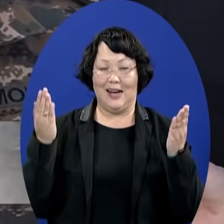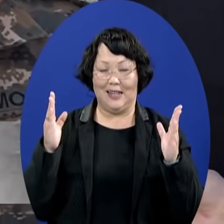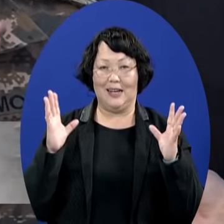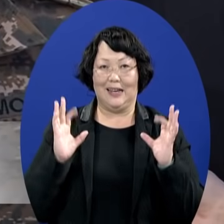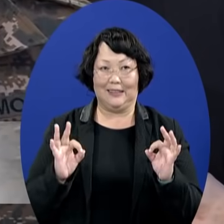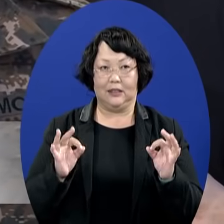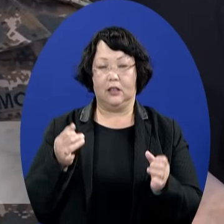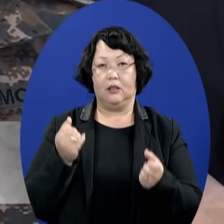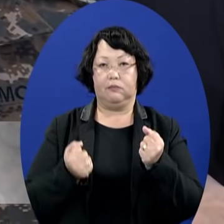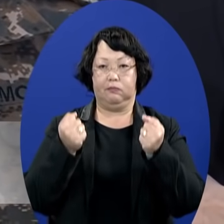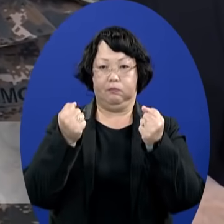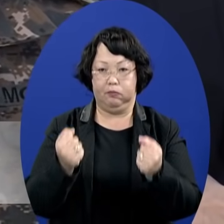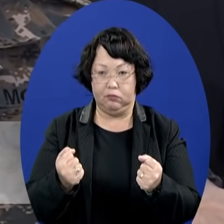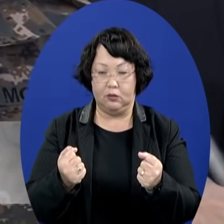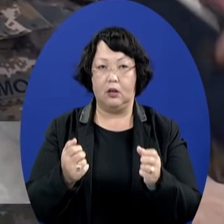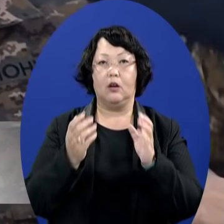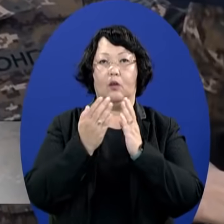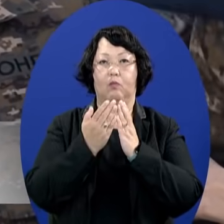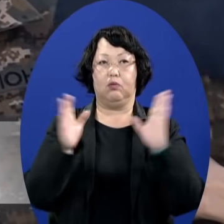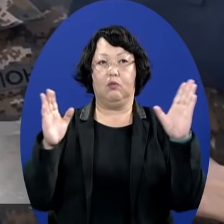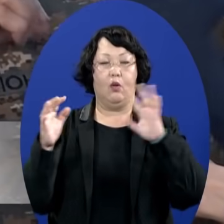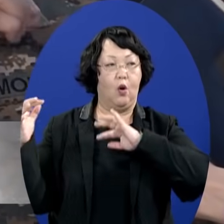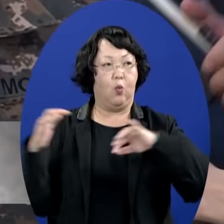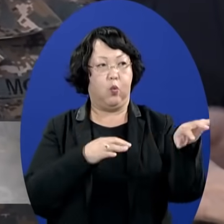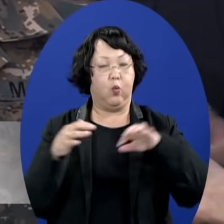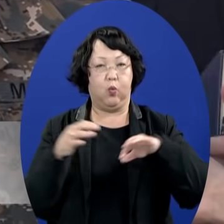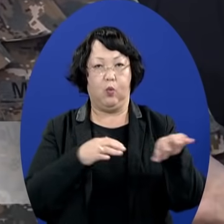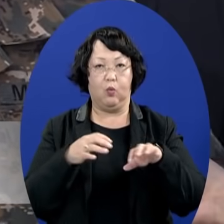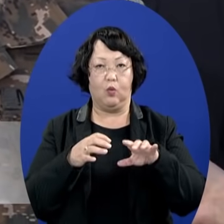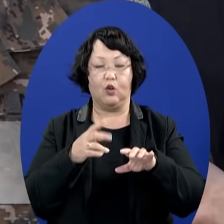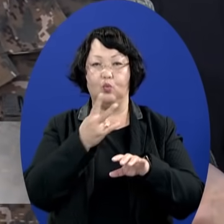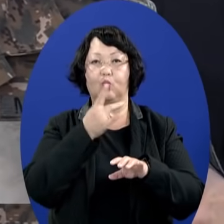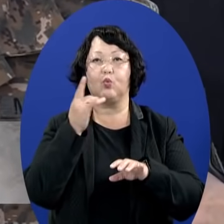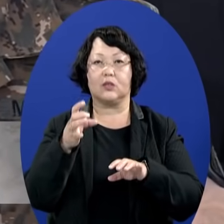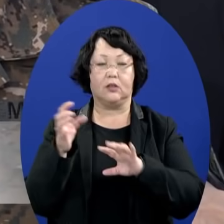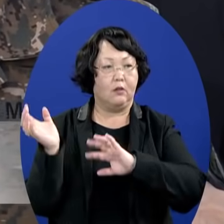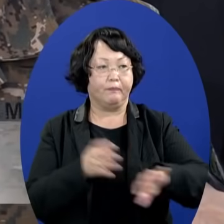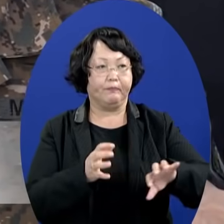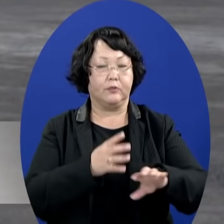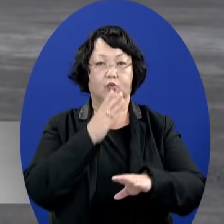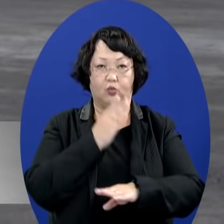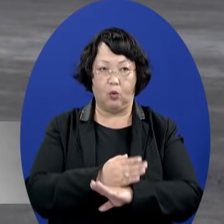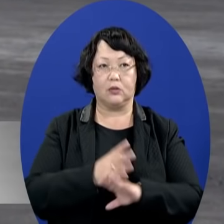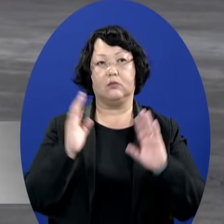5 калмарын оператортой л эдгээр харилцсан зүгээр холоосоо ингээ ачаад буулгаад өөр ямар нэг контакт үүсэхгүй байна тав.